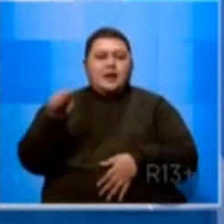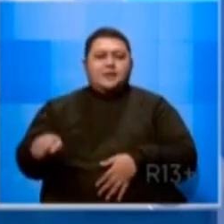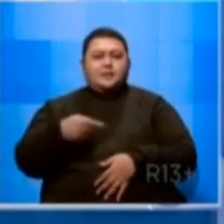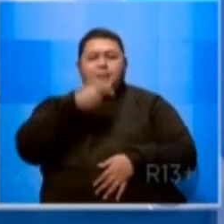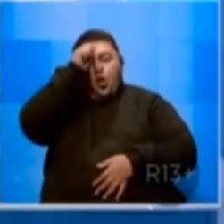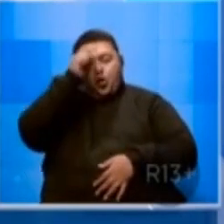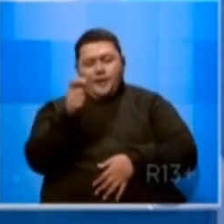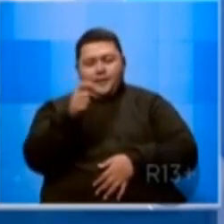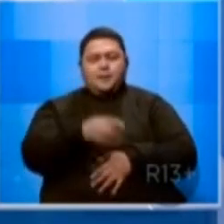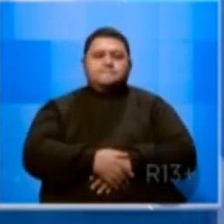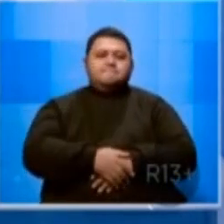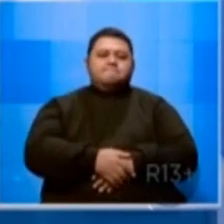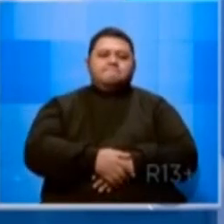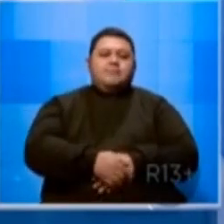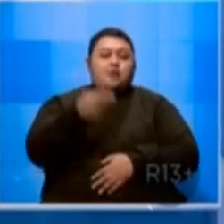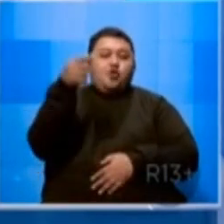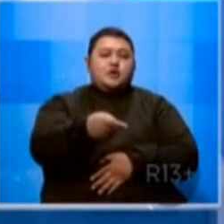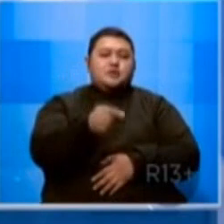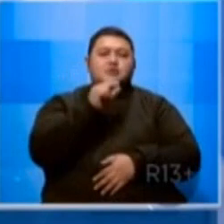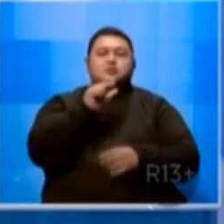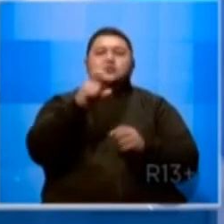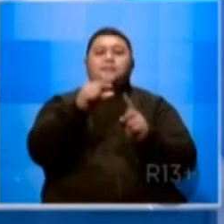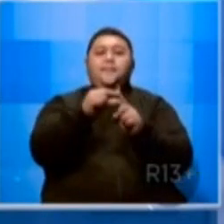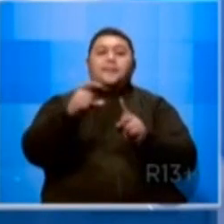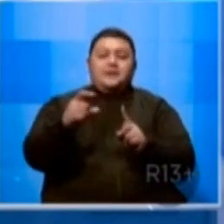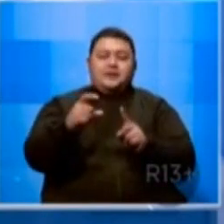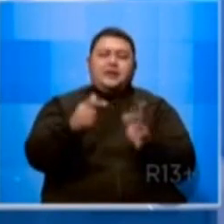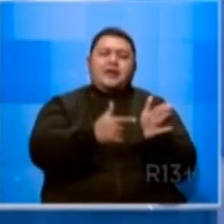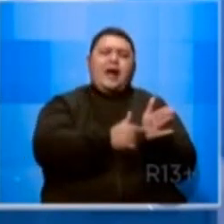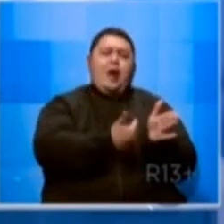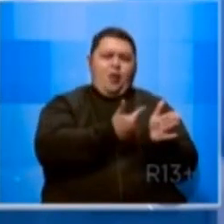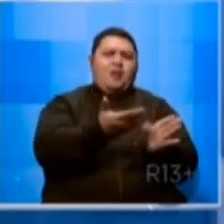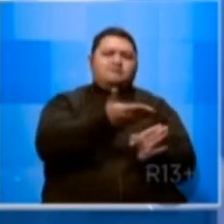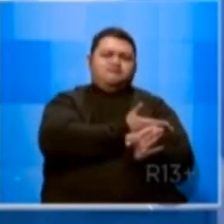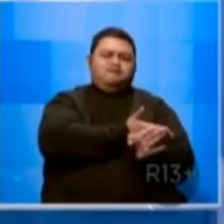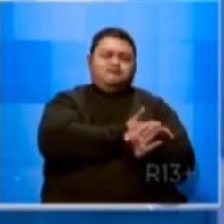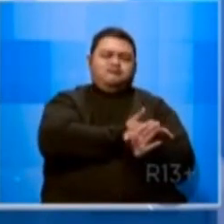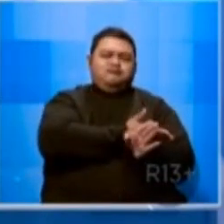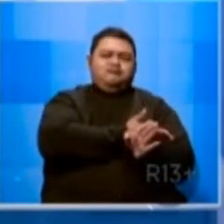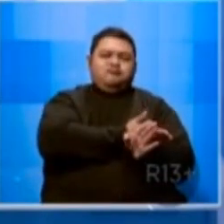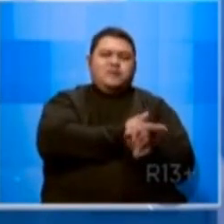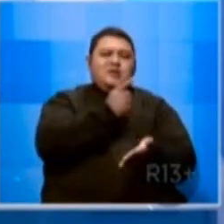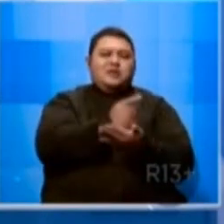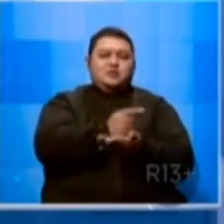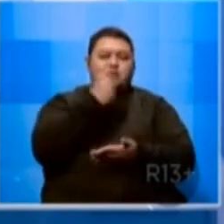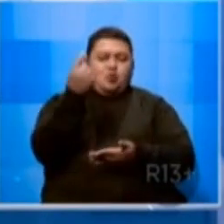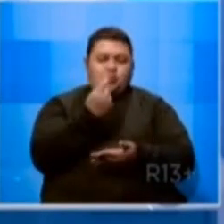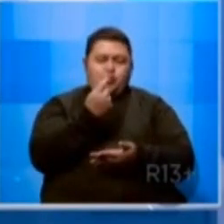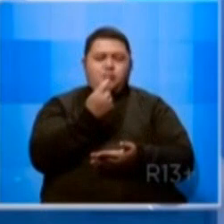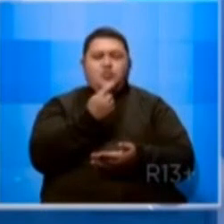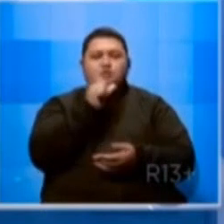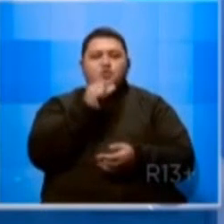Putri Candrawati sejak awal ketika jaksa penuntut umum melakukan tuntutan terhadap